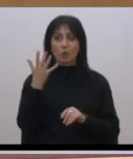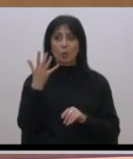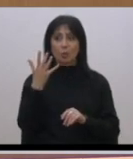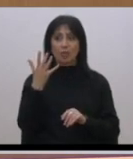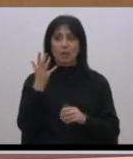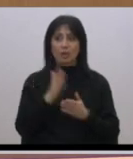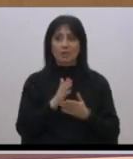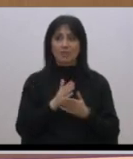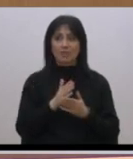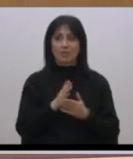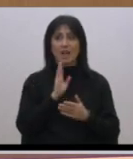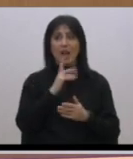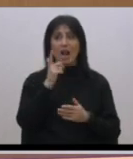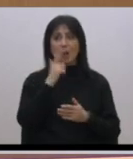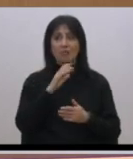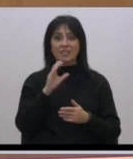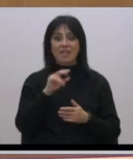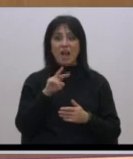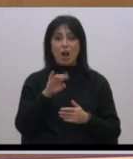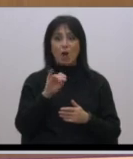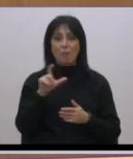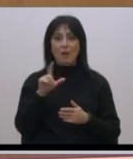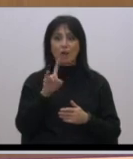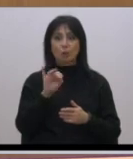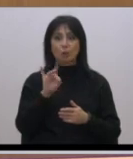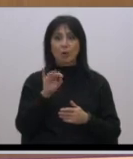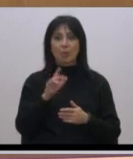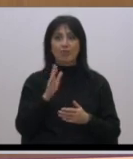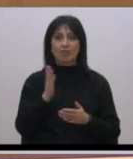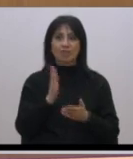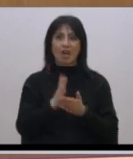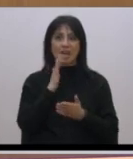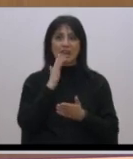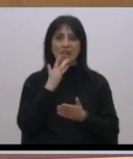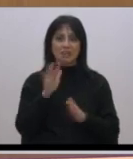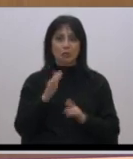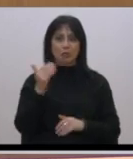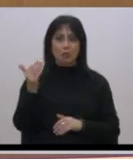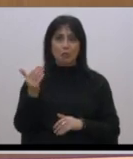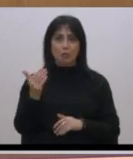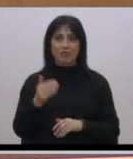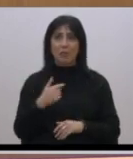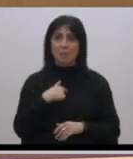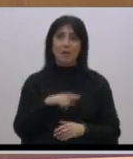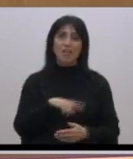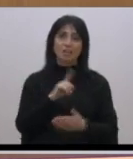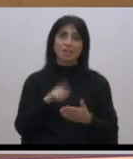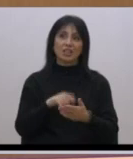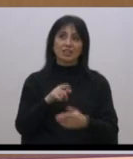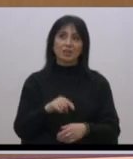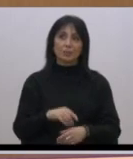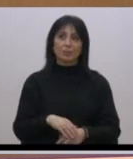5, ქალბატონი სალომე ზურაბიშვილი ყოფილა ნაცი. ეხლა მე გისვამ